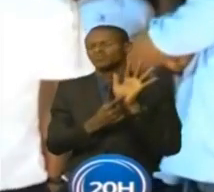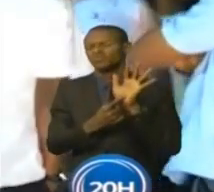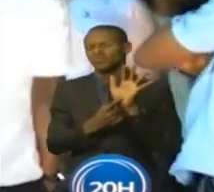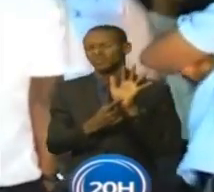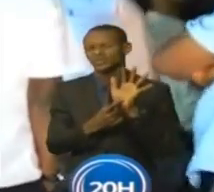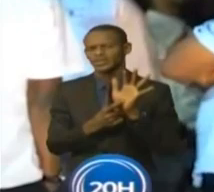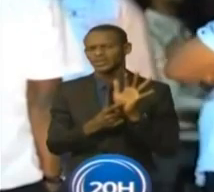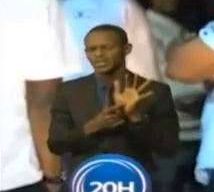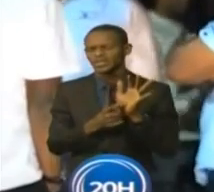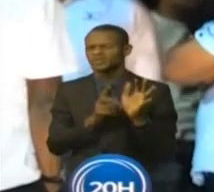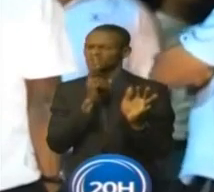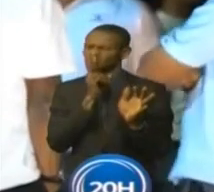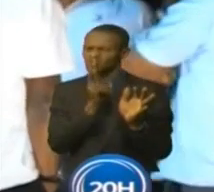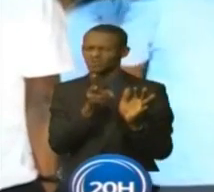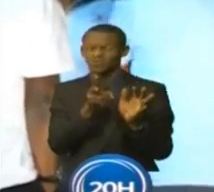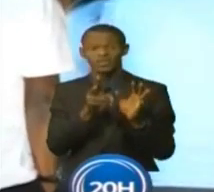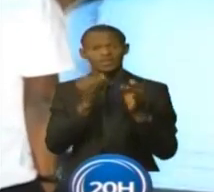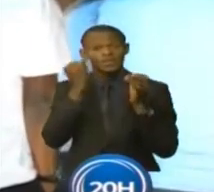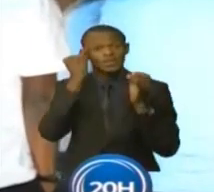de travail du chef de l'État